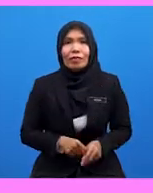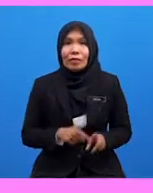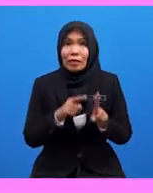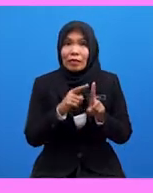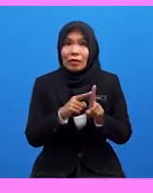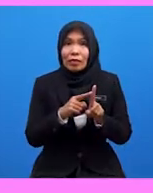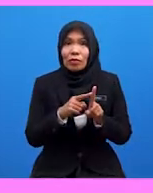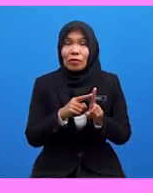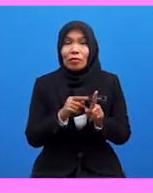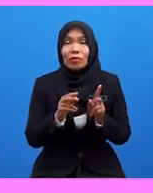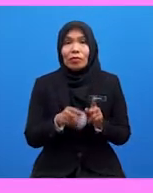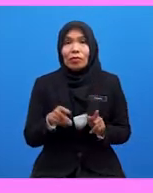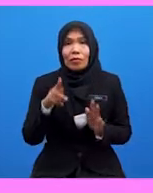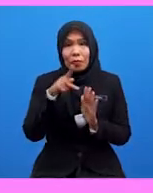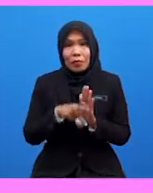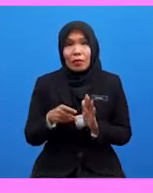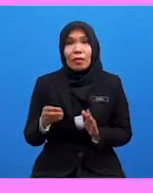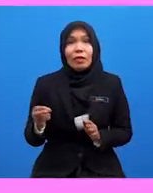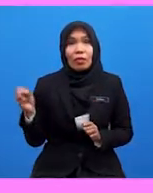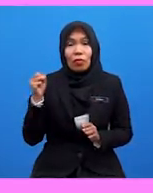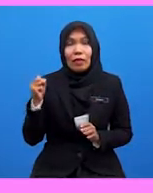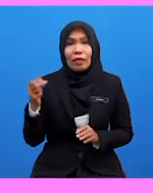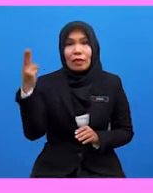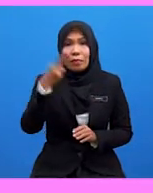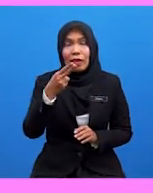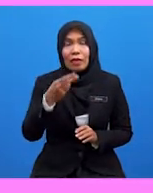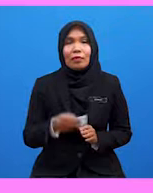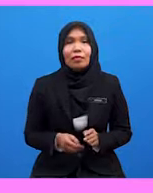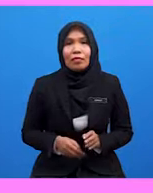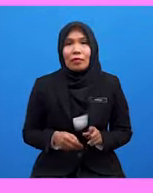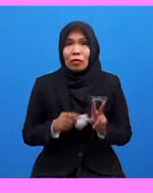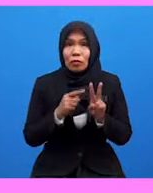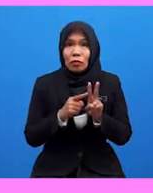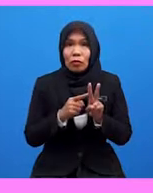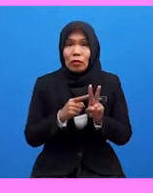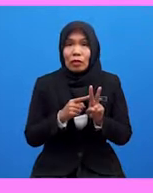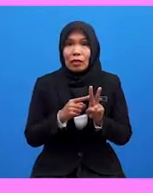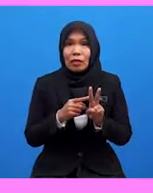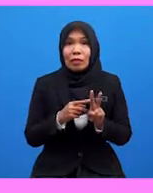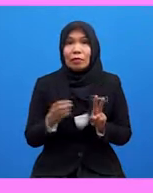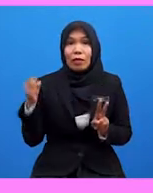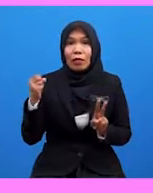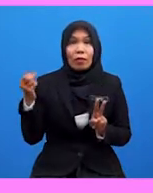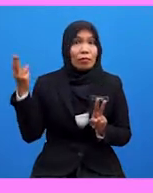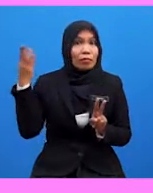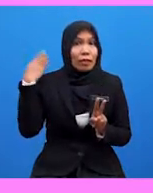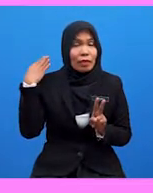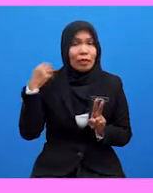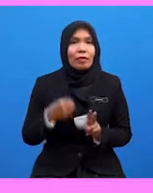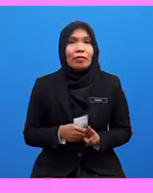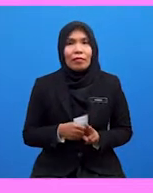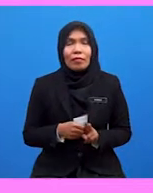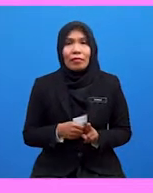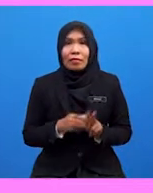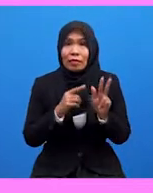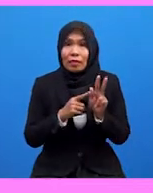belakang dan penguat bebas. Contoh kata penguat hadapan ialah agak, paling. Contoh kata